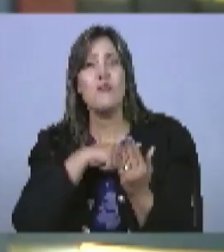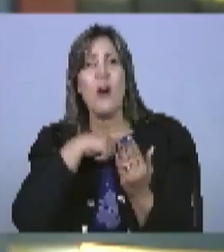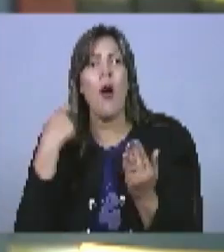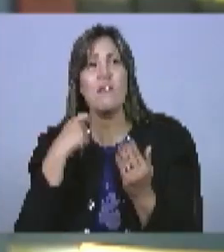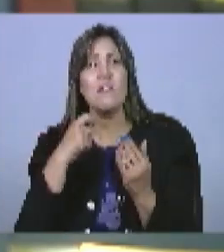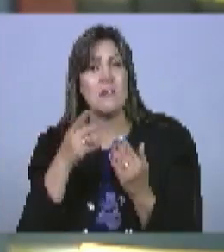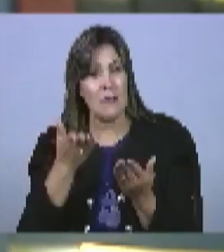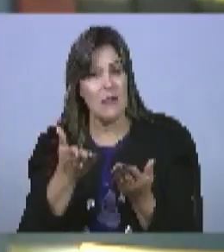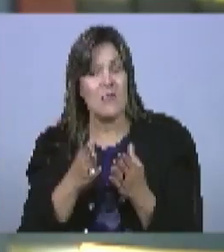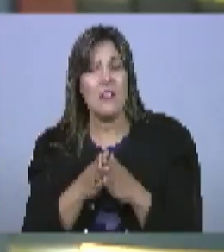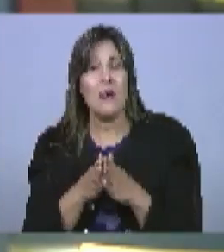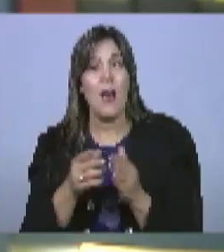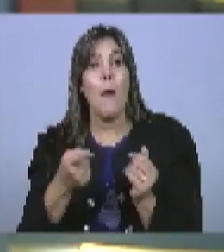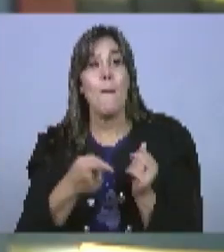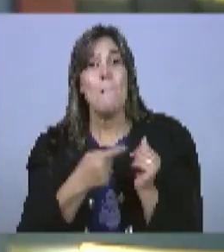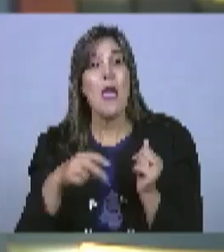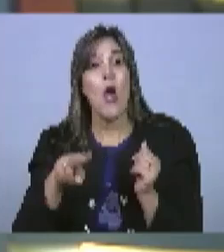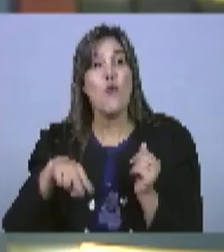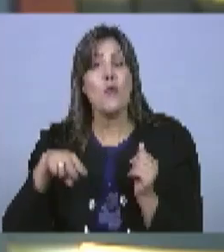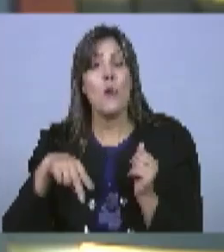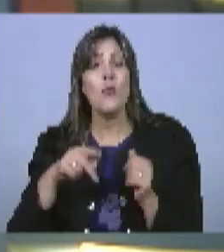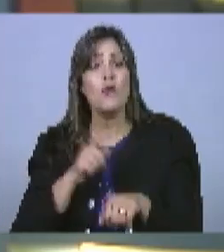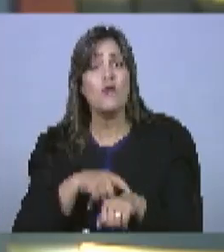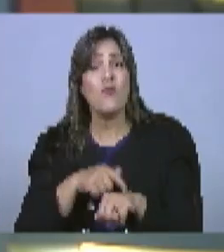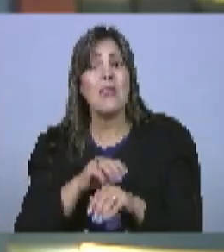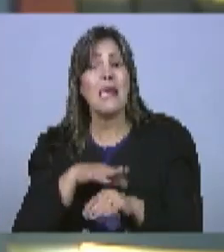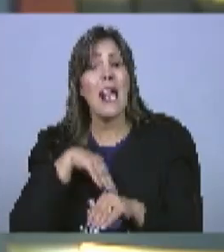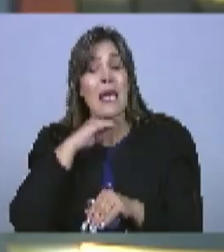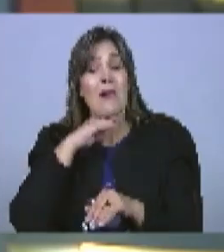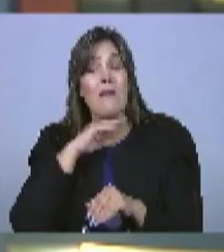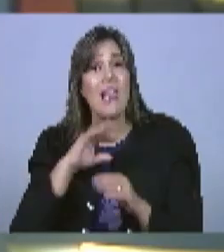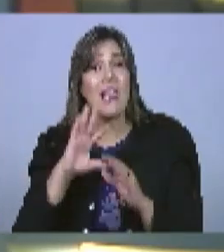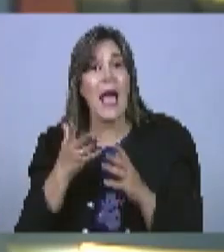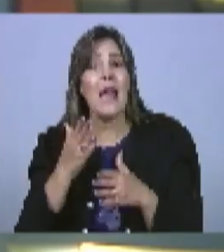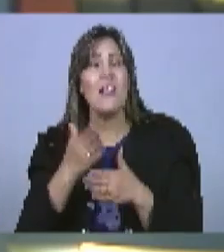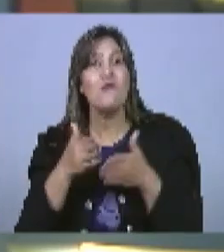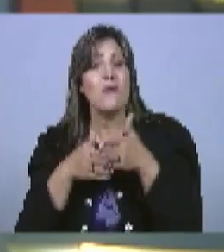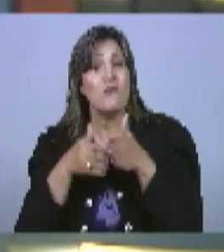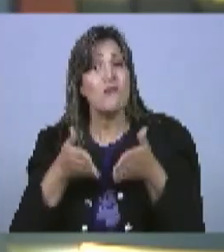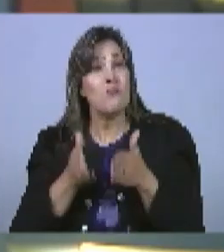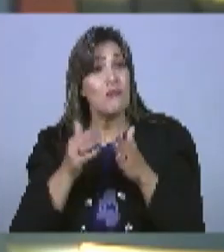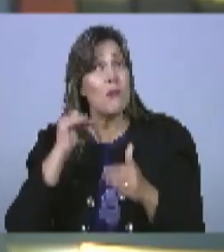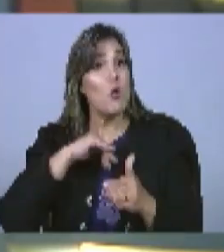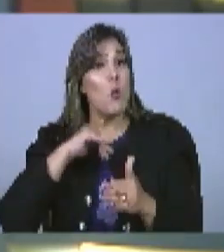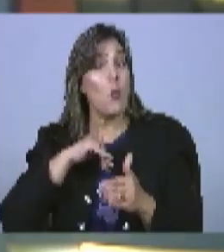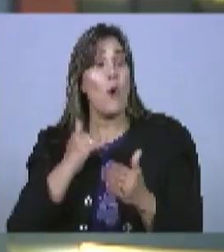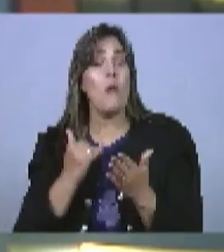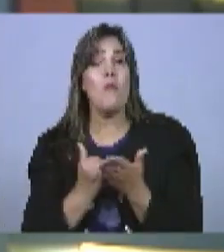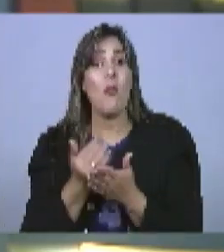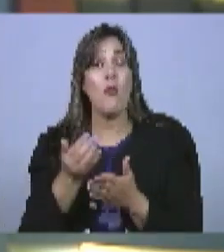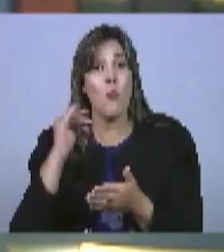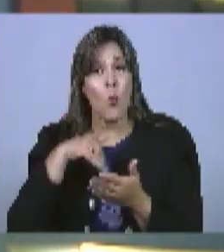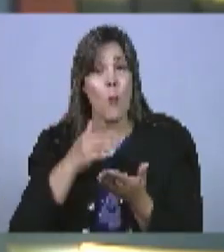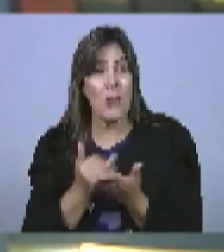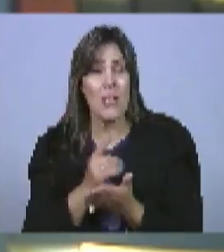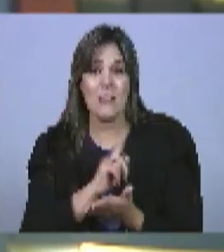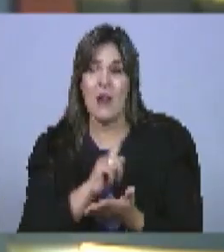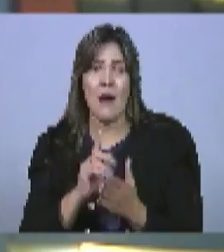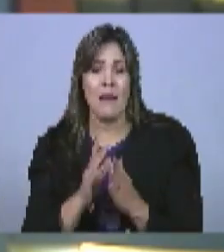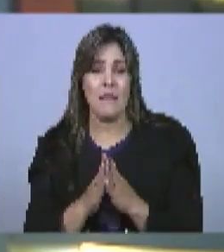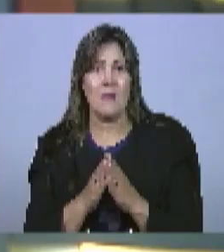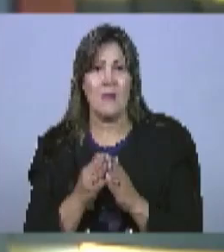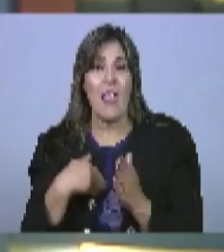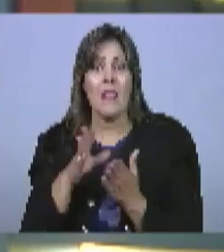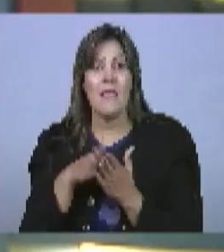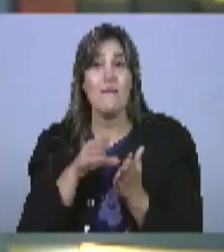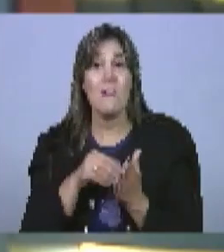يوم ما هماش فتره كافيه لتكوين الطالب داخل المدرسه انا طبعا يعني قصدت